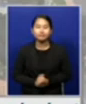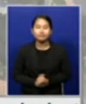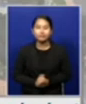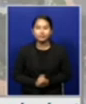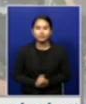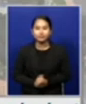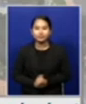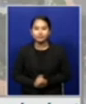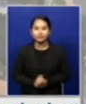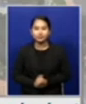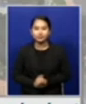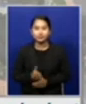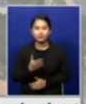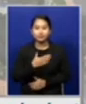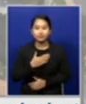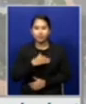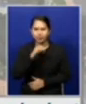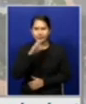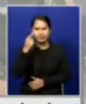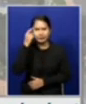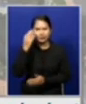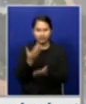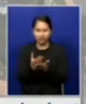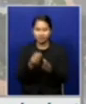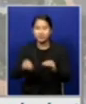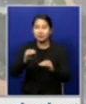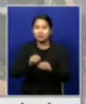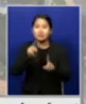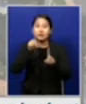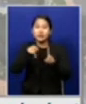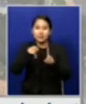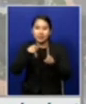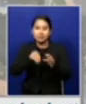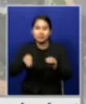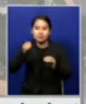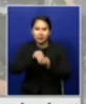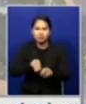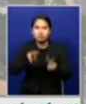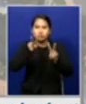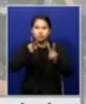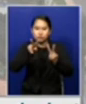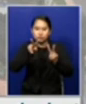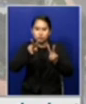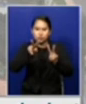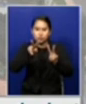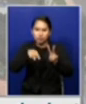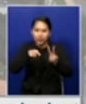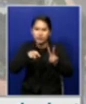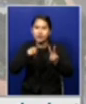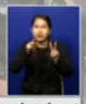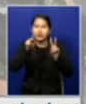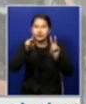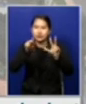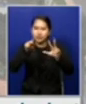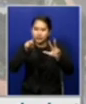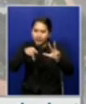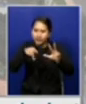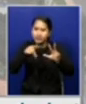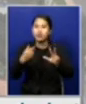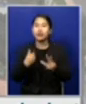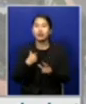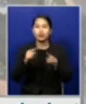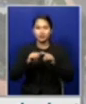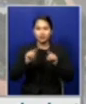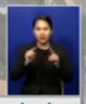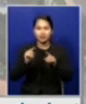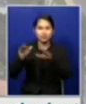ก็นำเรียนว่าเขาควรจะเพิ่มจาก 1,000 บาทเนี่ยเป็น 2,000 3,000 บาทซึ่งผมคิดว่านี่มันเพิ่มขึ้นแต่ท่านต้องลดอย่างอื่นลง